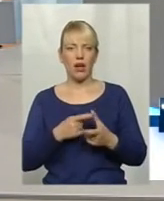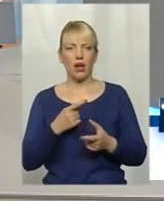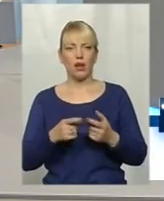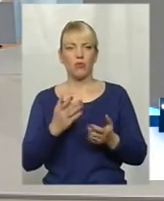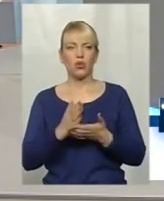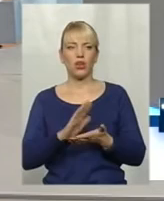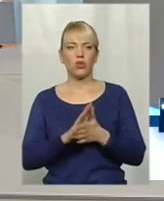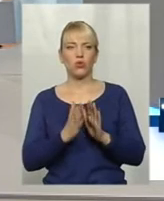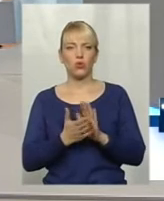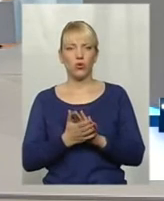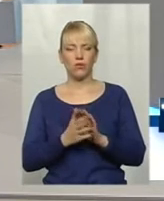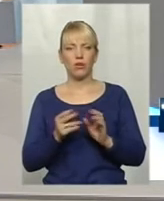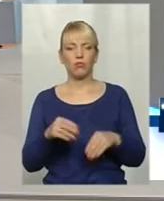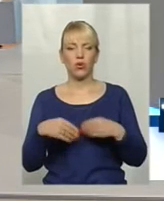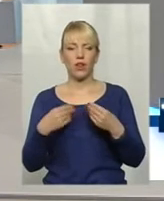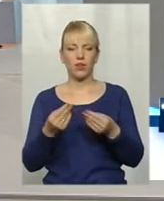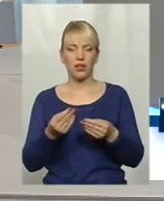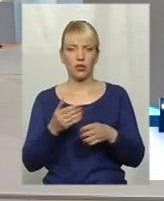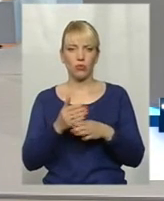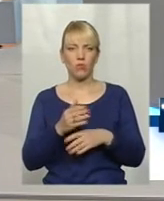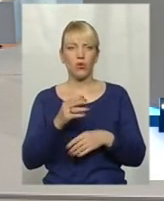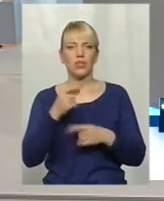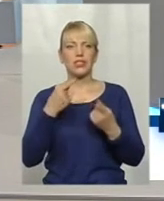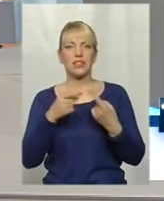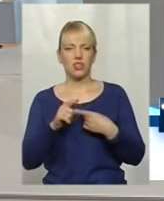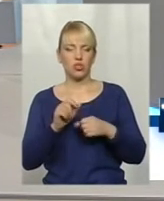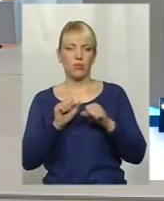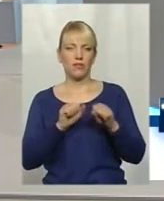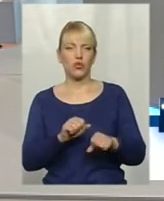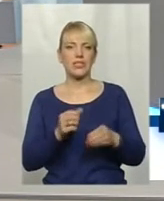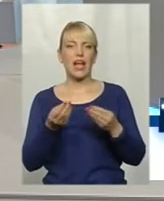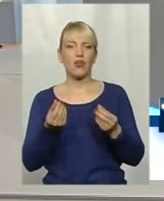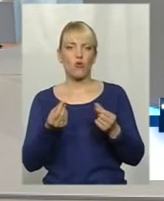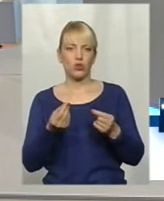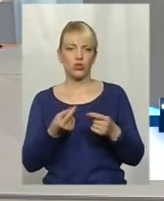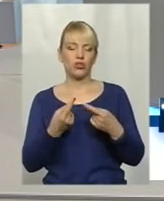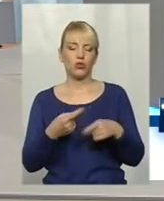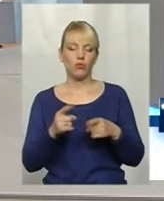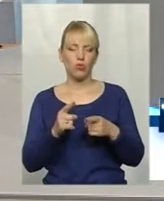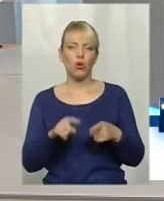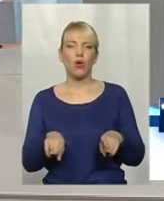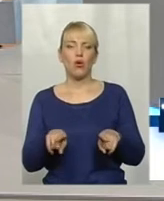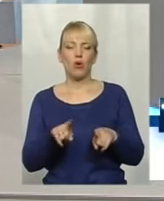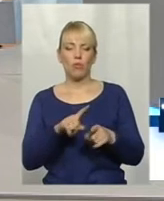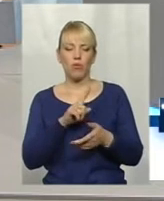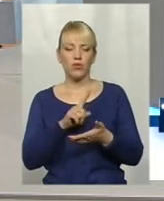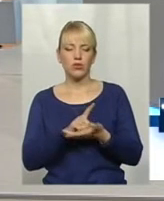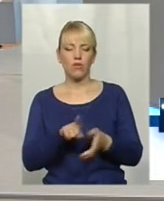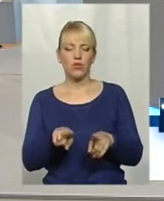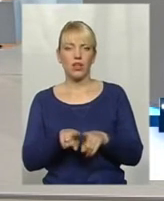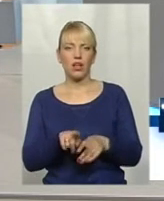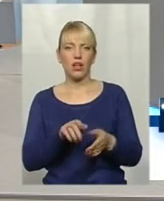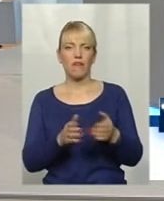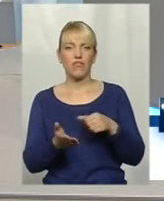правової допомоги з іншим адвокатом вже за кошти. І тому обов'язково така відмова має